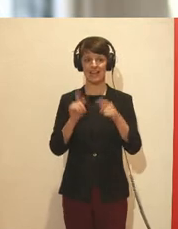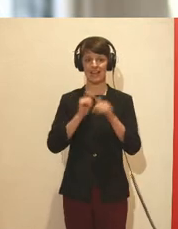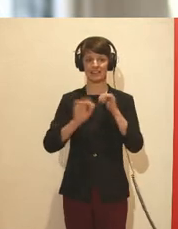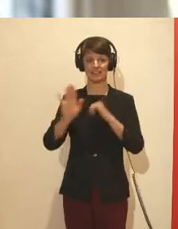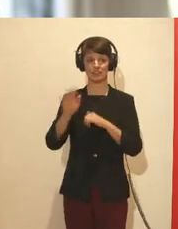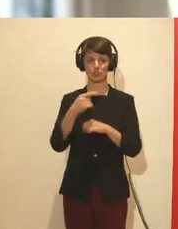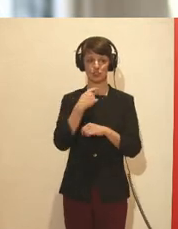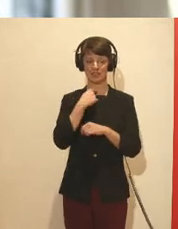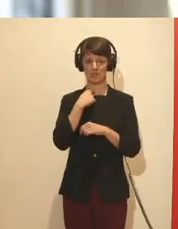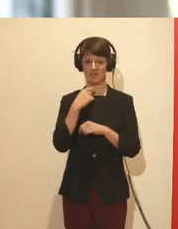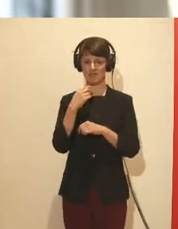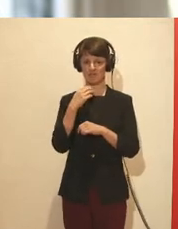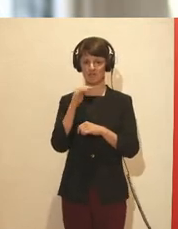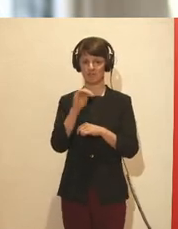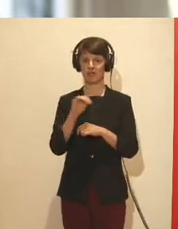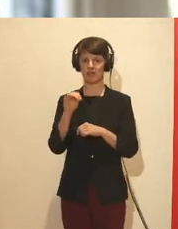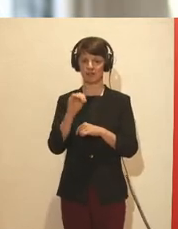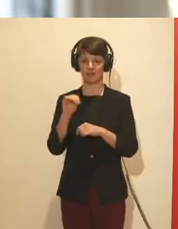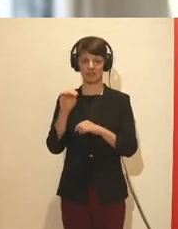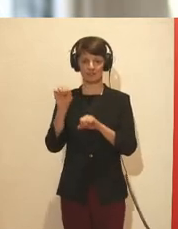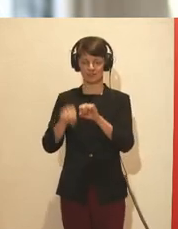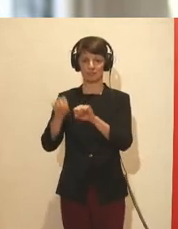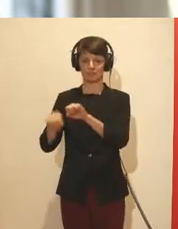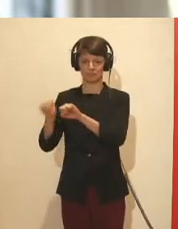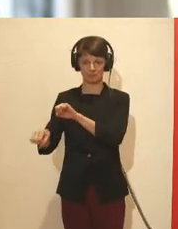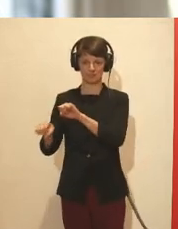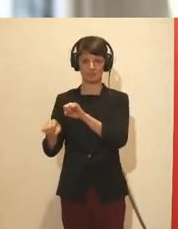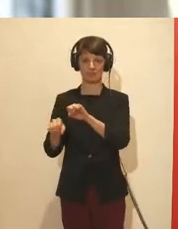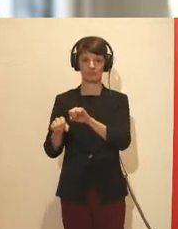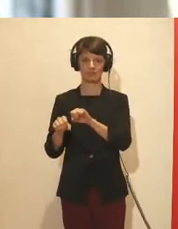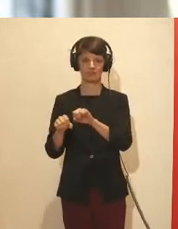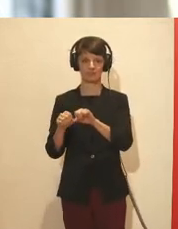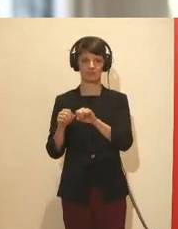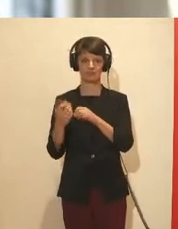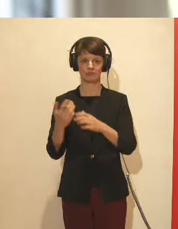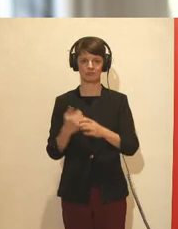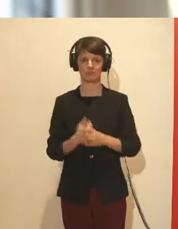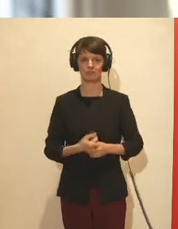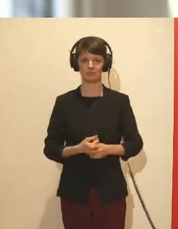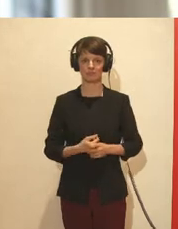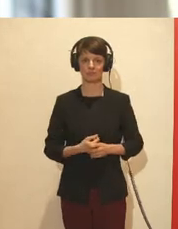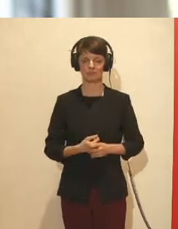moment nicht denn jetzt gedacht wir müssen also